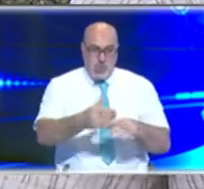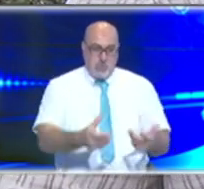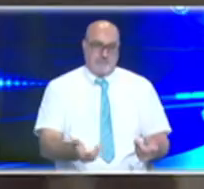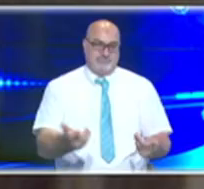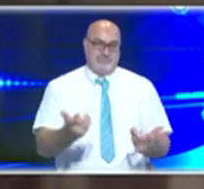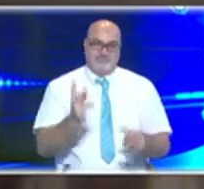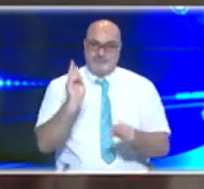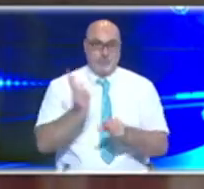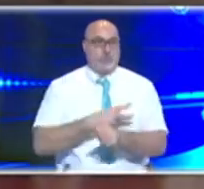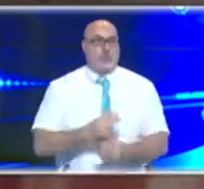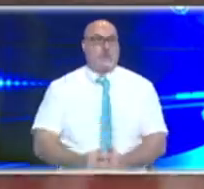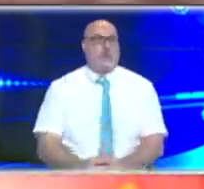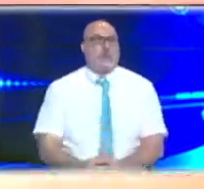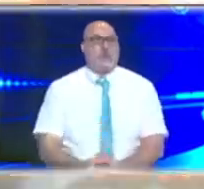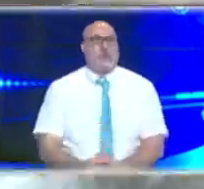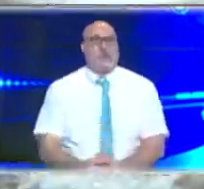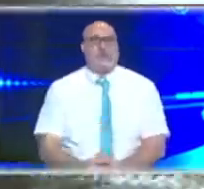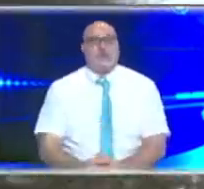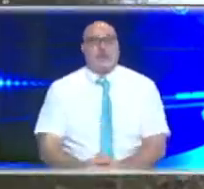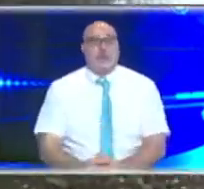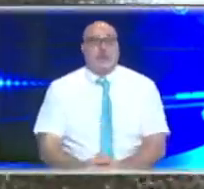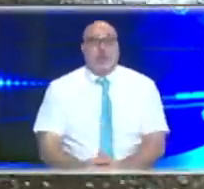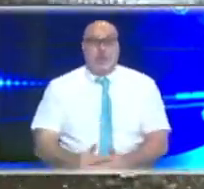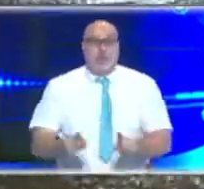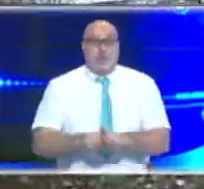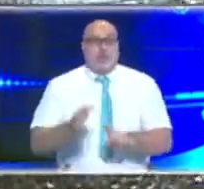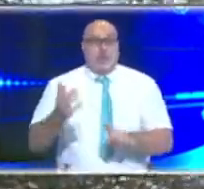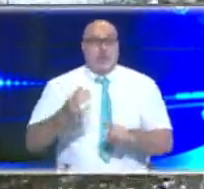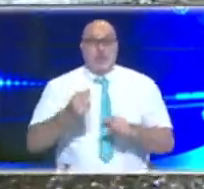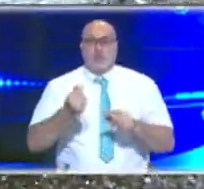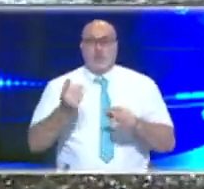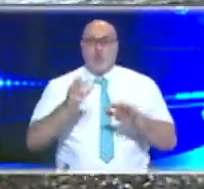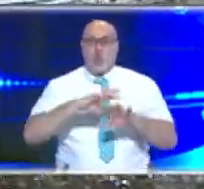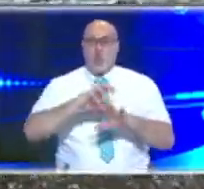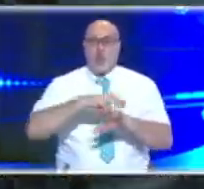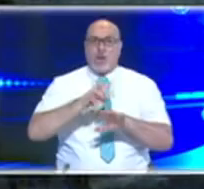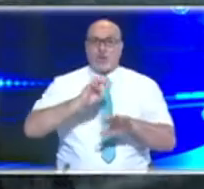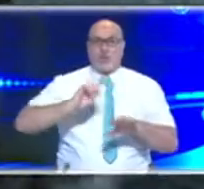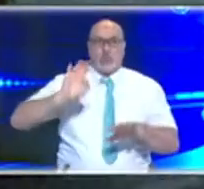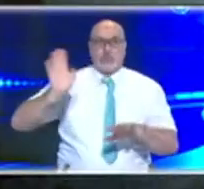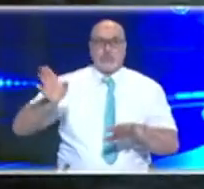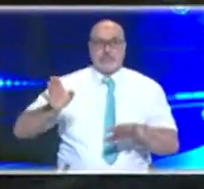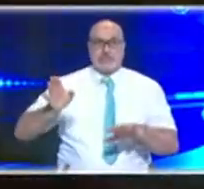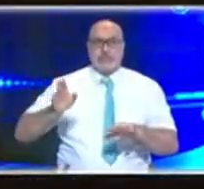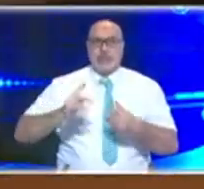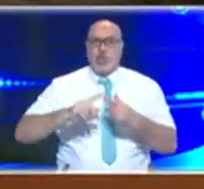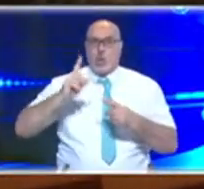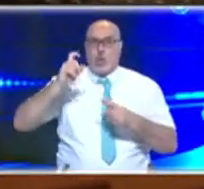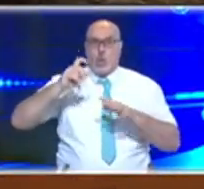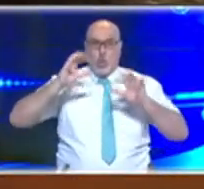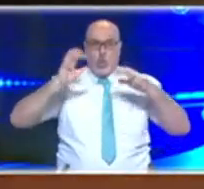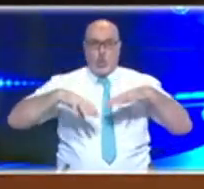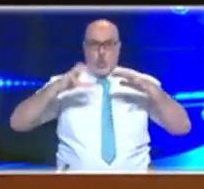قارورات أشياء إلى غير ذلك. كذلك كان الأمر في العديد من ولايات شرق البلاد، حيث تسببت